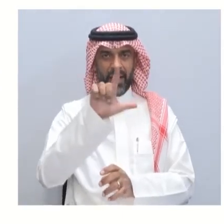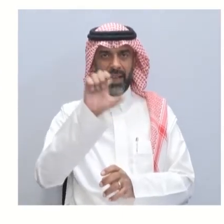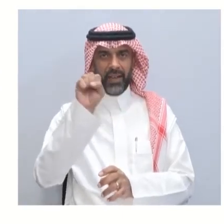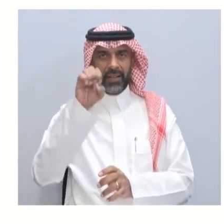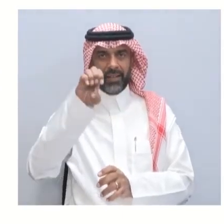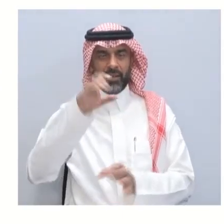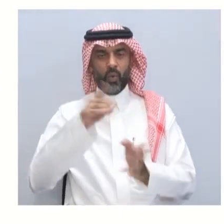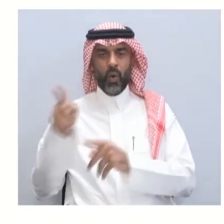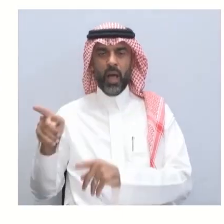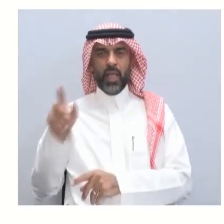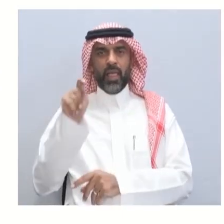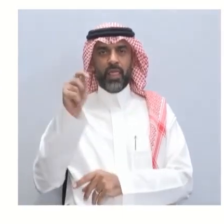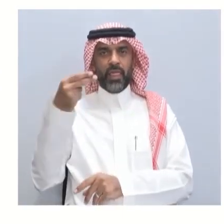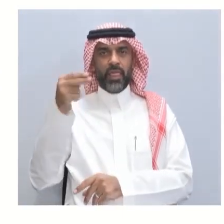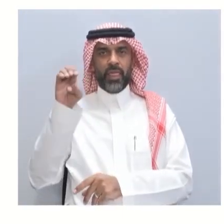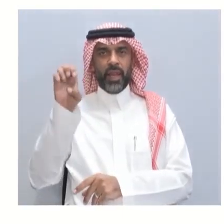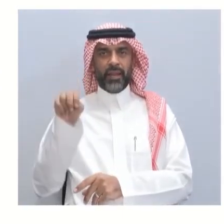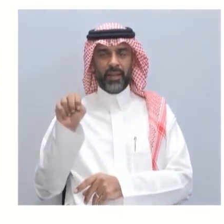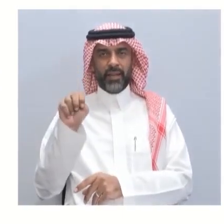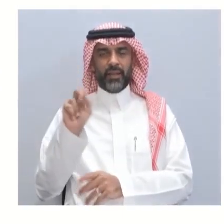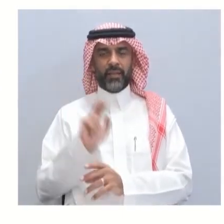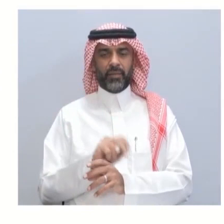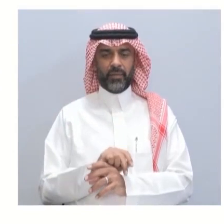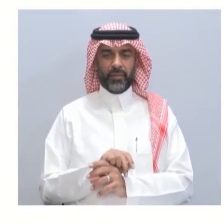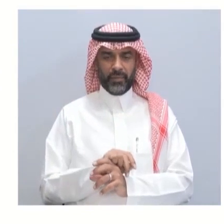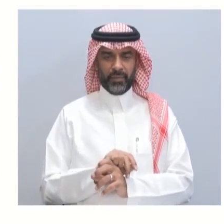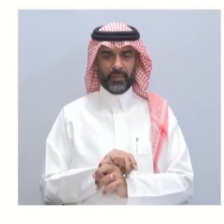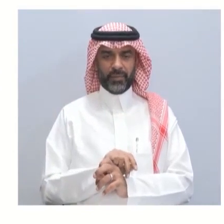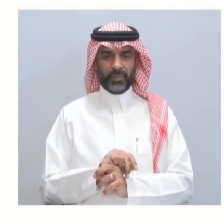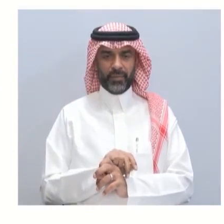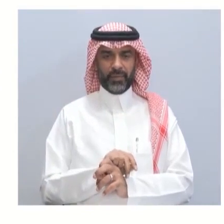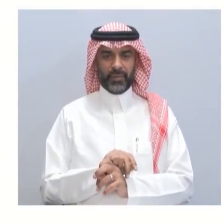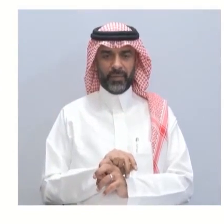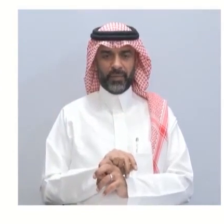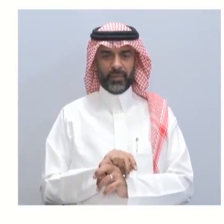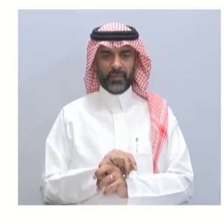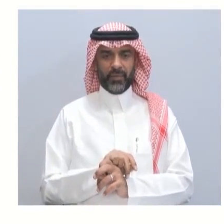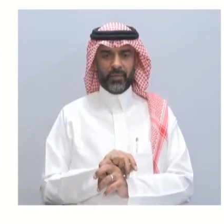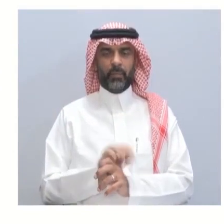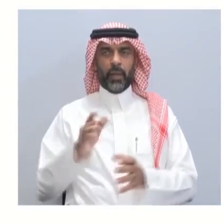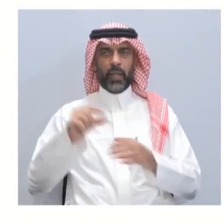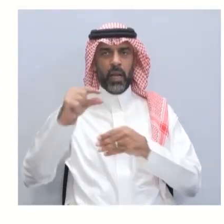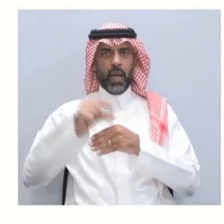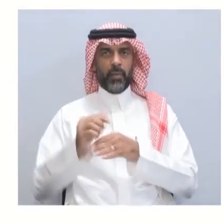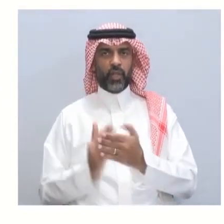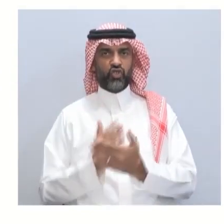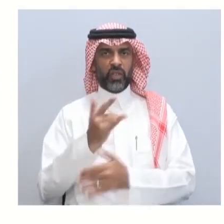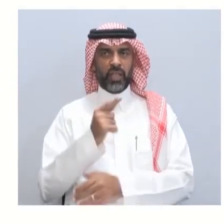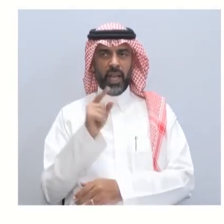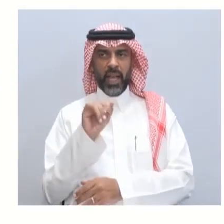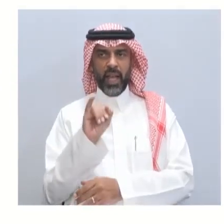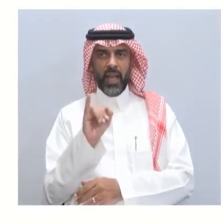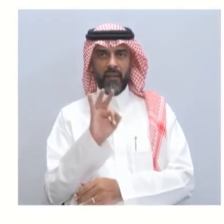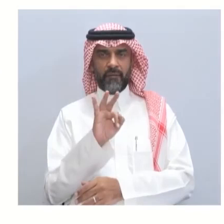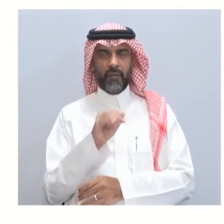بوابه الس يصادف مباشره اف جديده وبها ايضا ذن اذا لدي